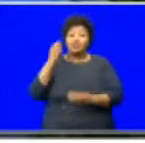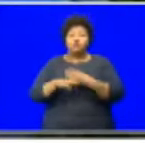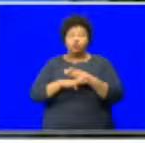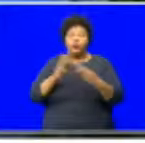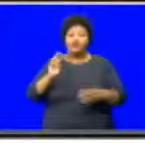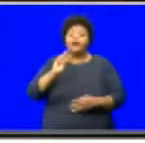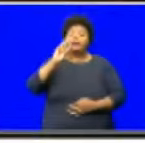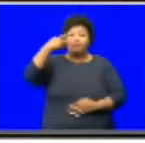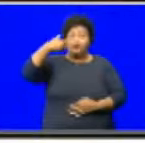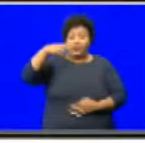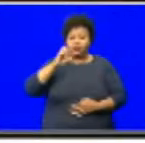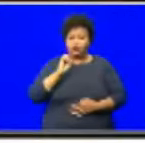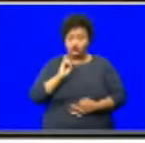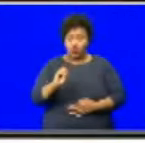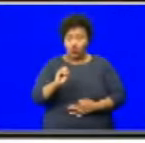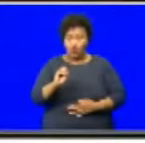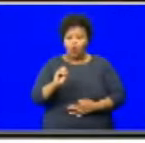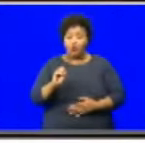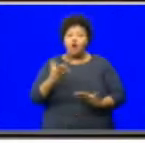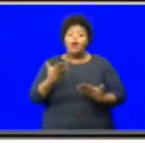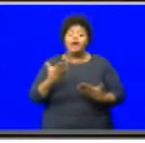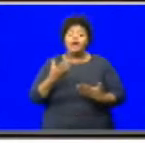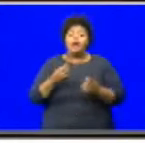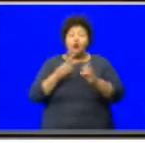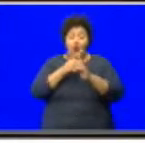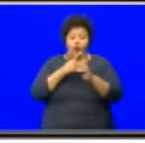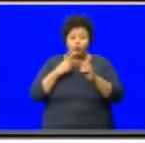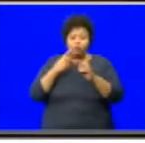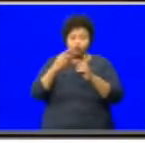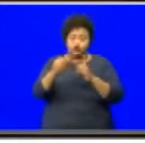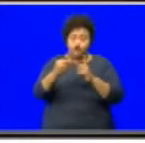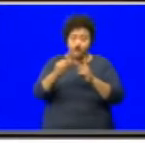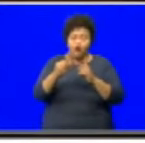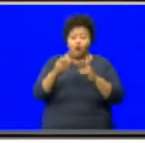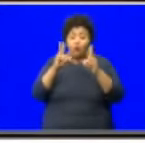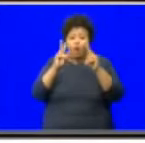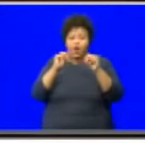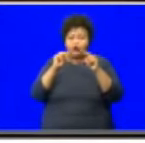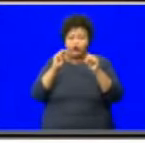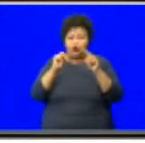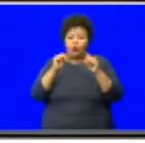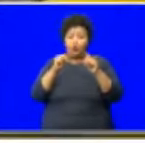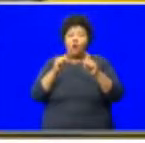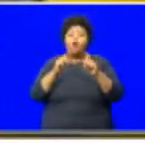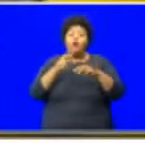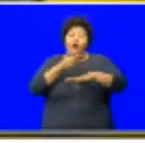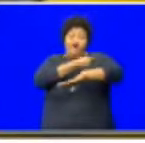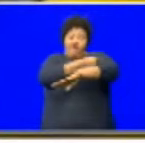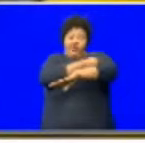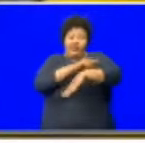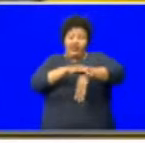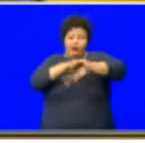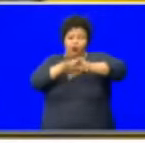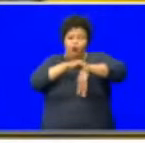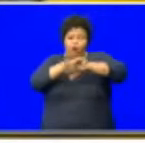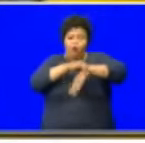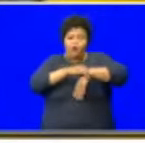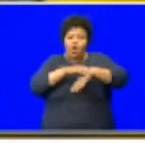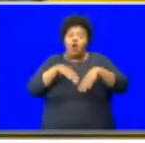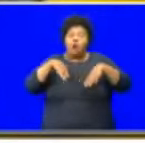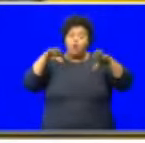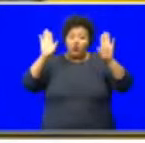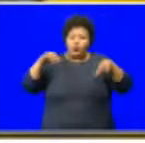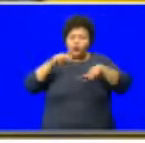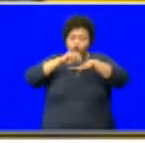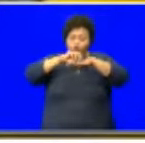yetempilo i-World Health Organization ishicilele kusebentiswa kwemjovo lomusha wegomela sifo samalala eveva kubamhana